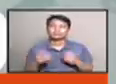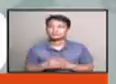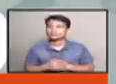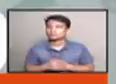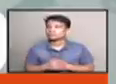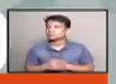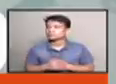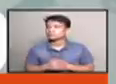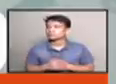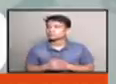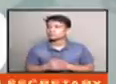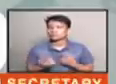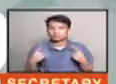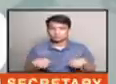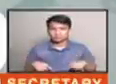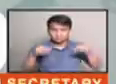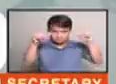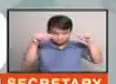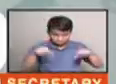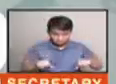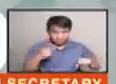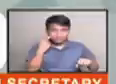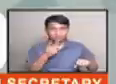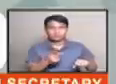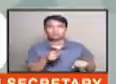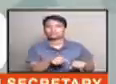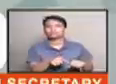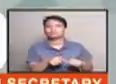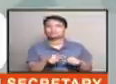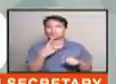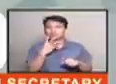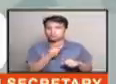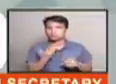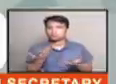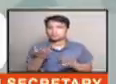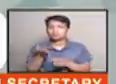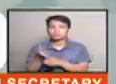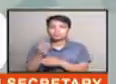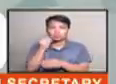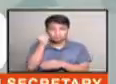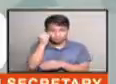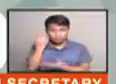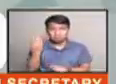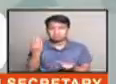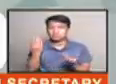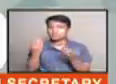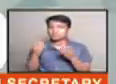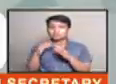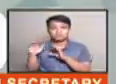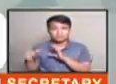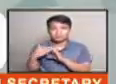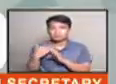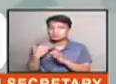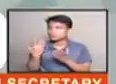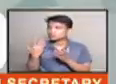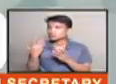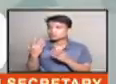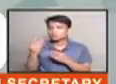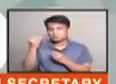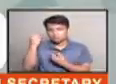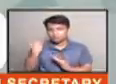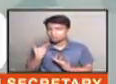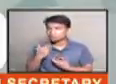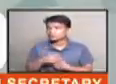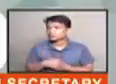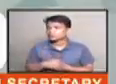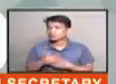Okay, dahil po dyan sa poster, natuntun nyo kung saan siya, base din po dun sa mga nagbigay sa inyo ng impormasyon,